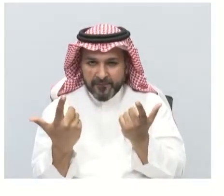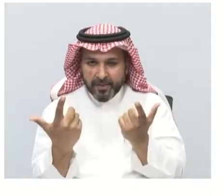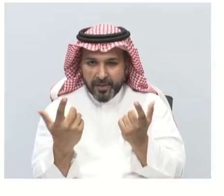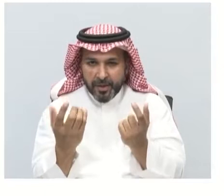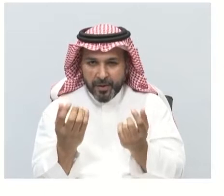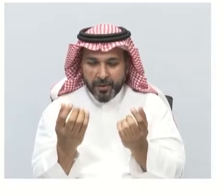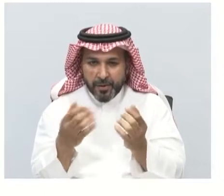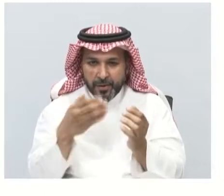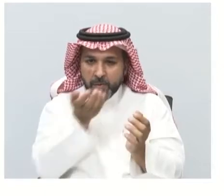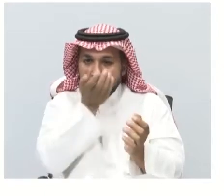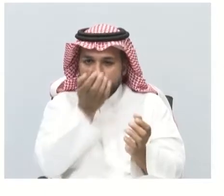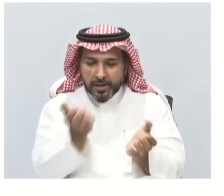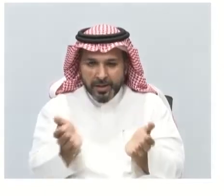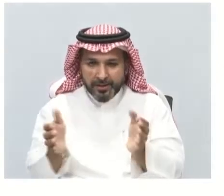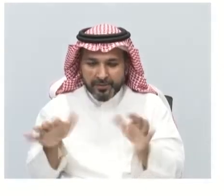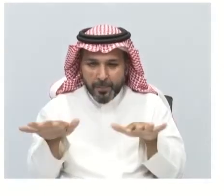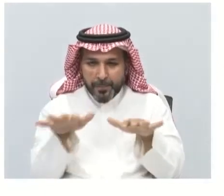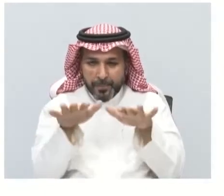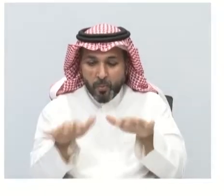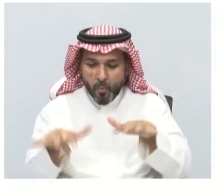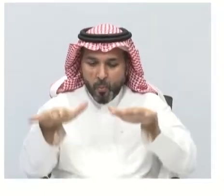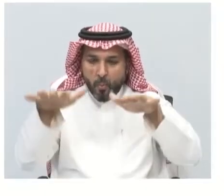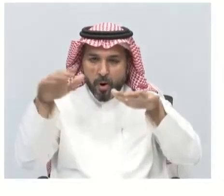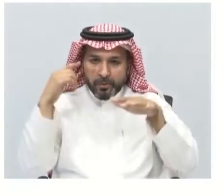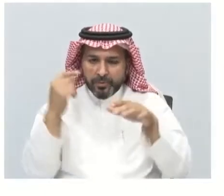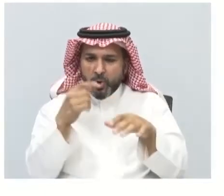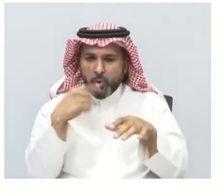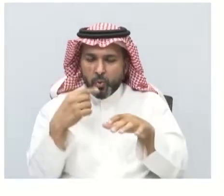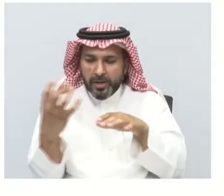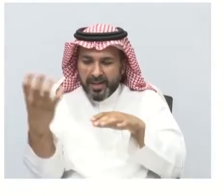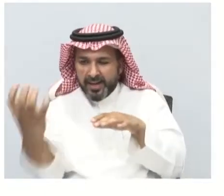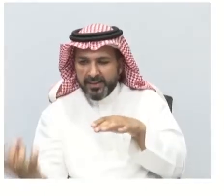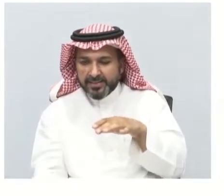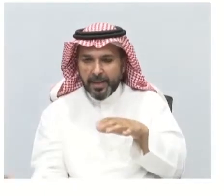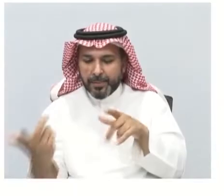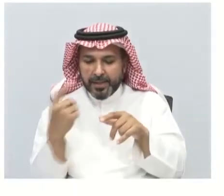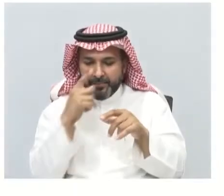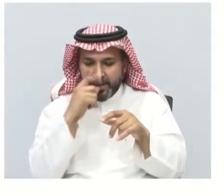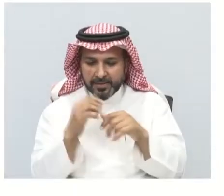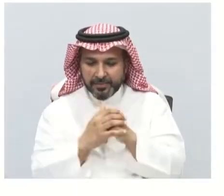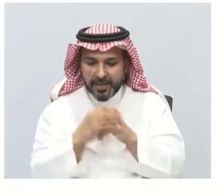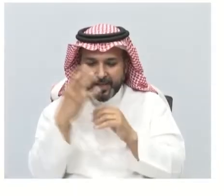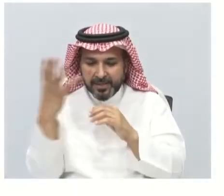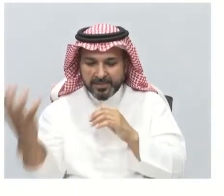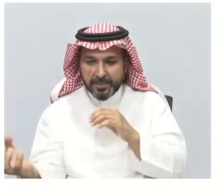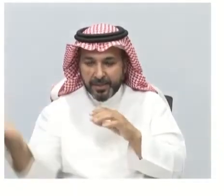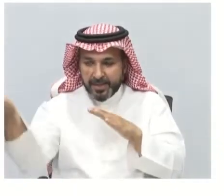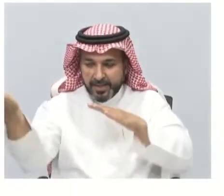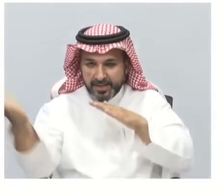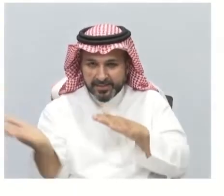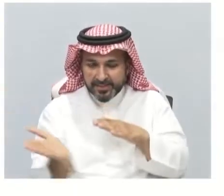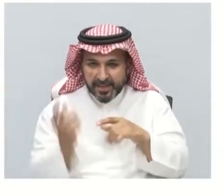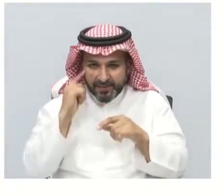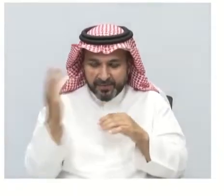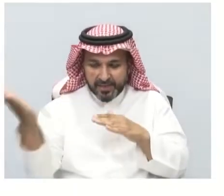هذه المنطقه الى خط التصريف الممثل بالمستقيم ام هذا خط التصريف يعني يبغى ايش يبغى مستقيم